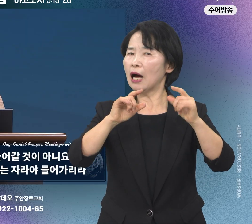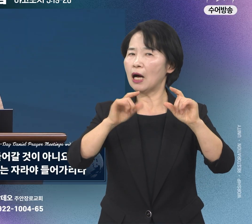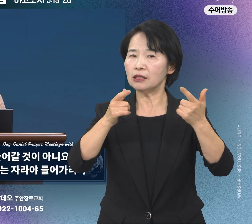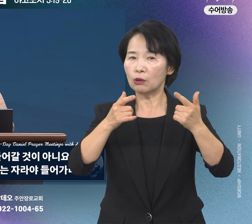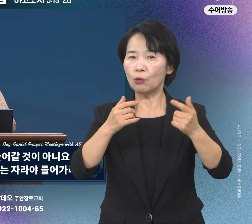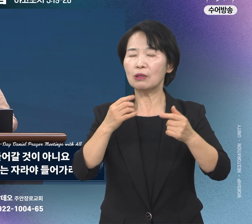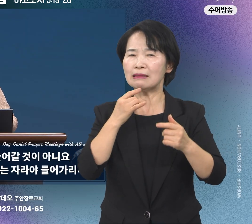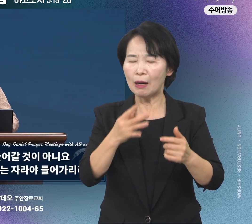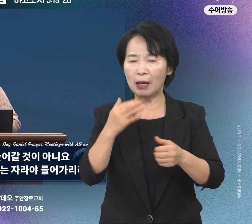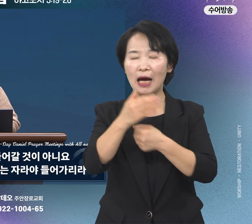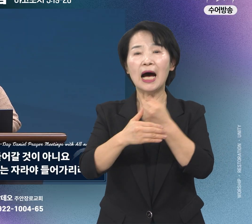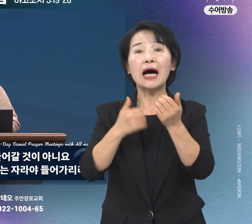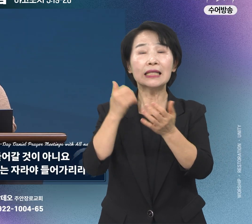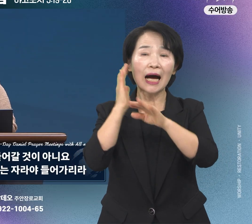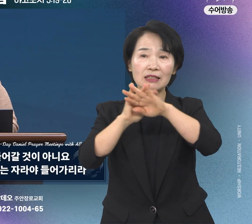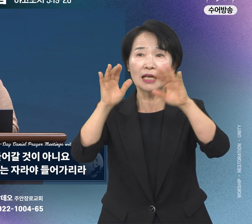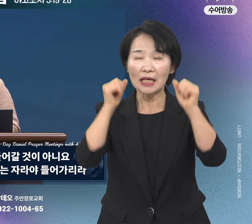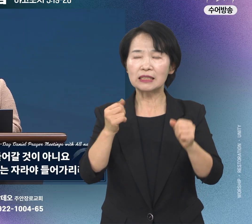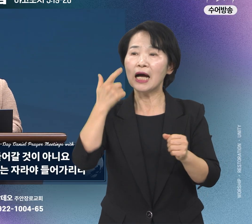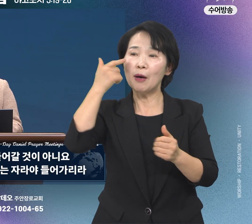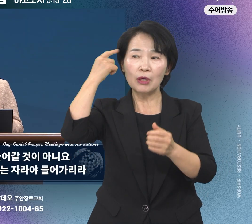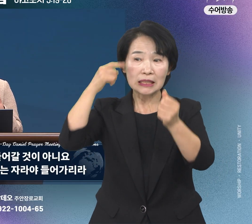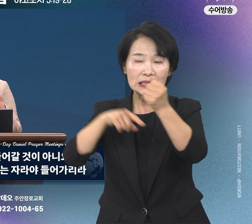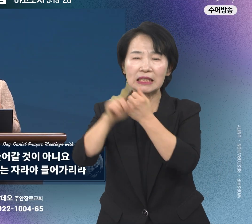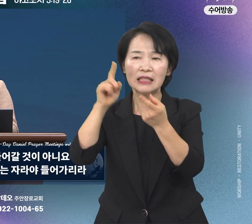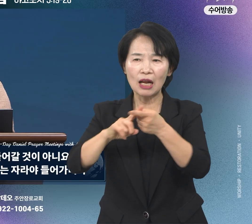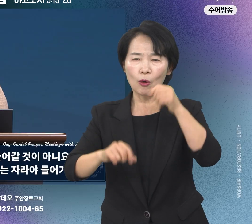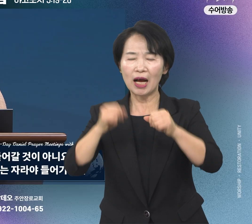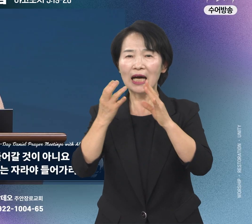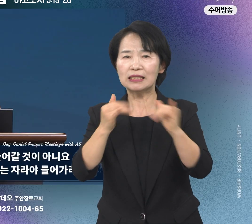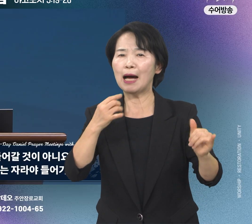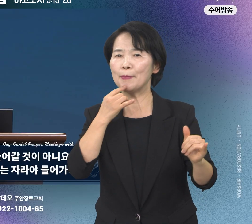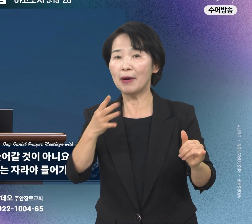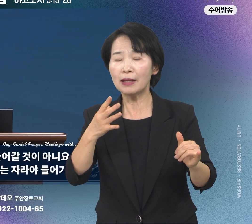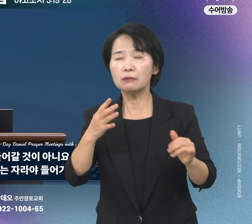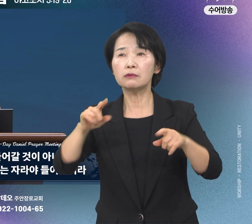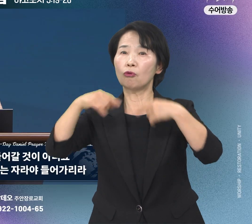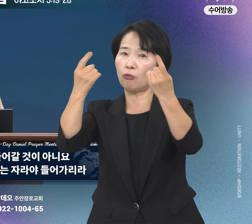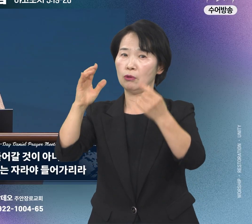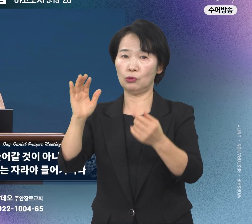내 아버지의 뜻대로 행하는 자라야 들어가리라.